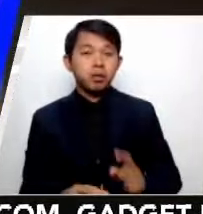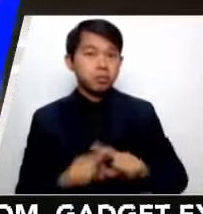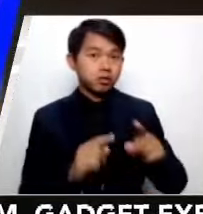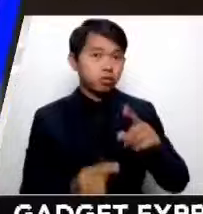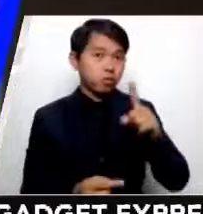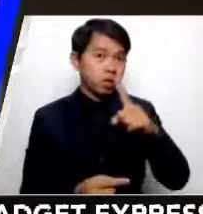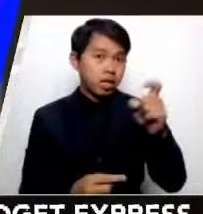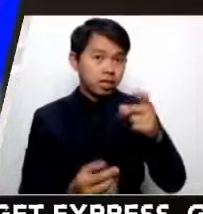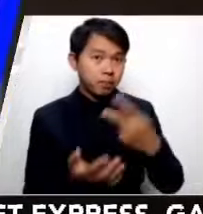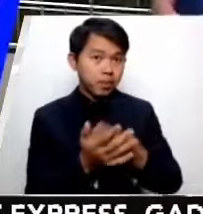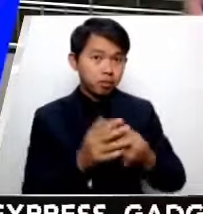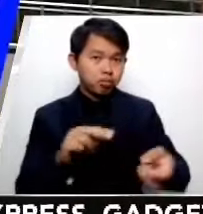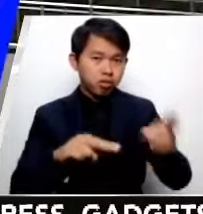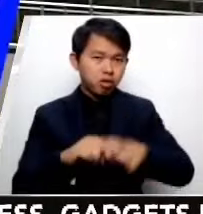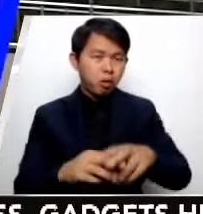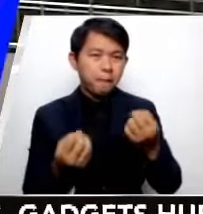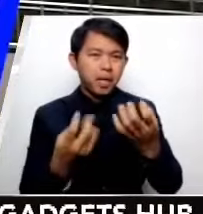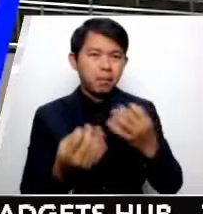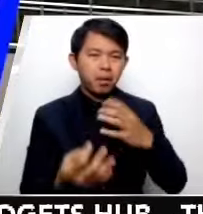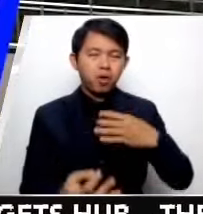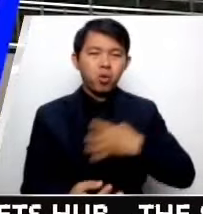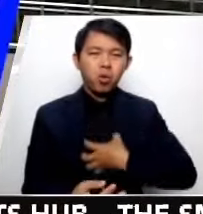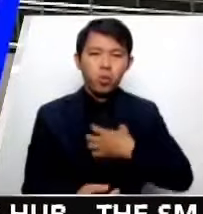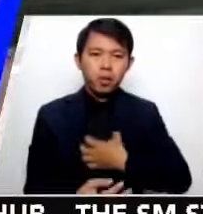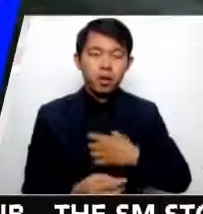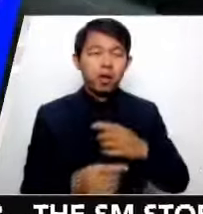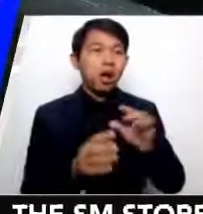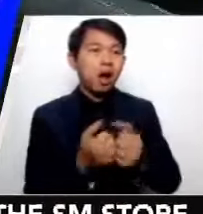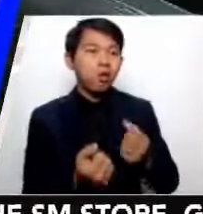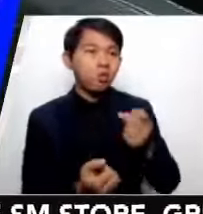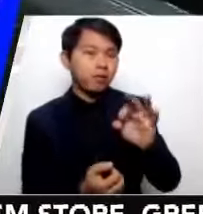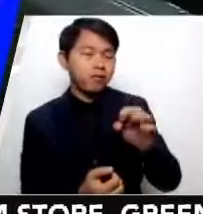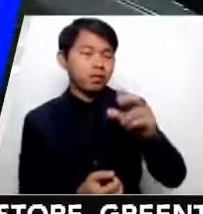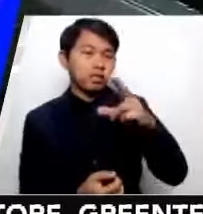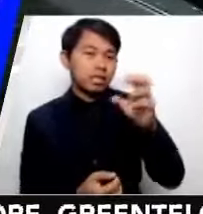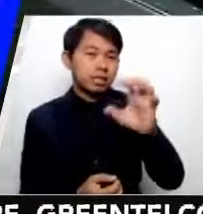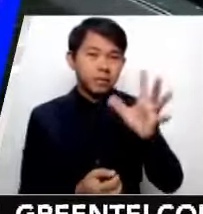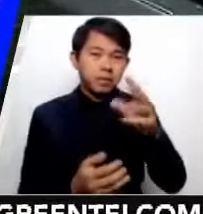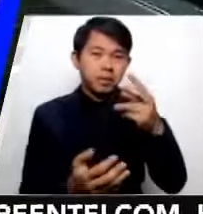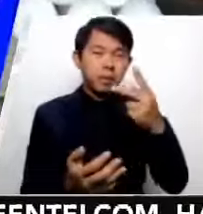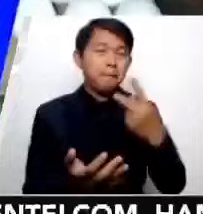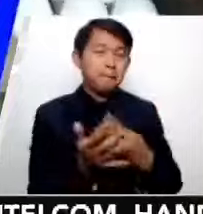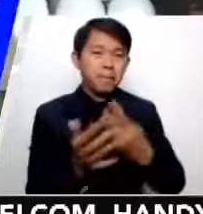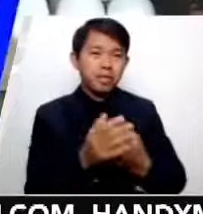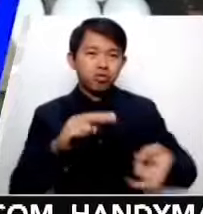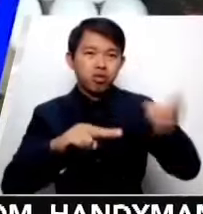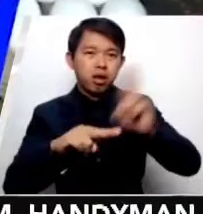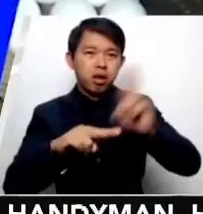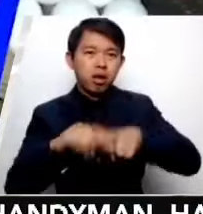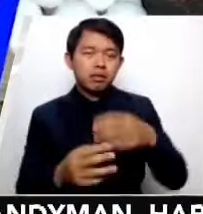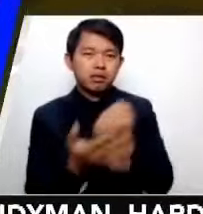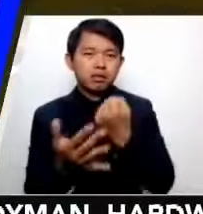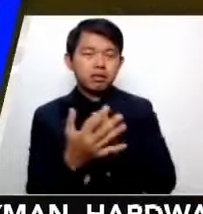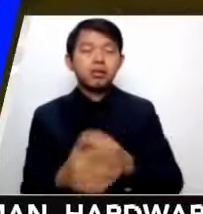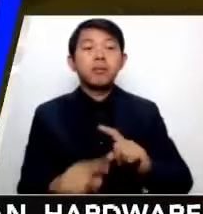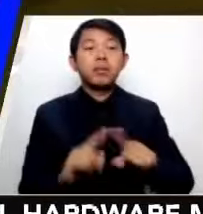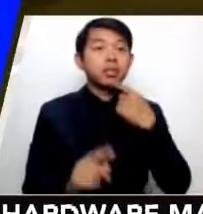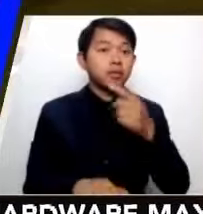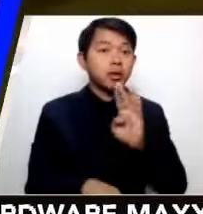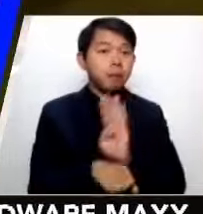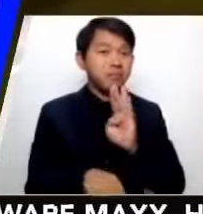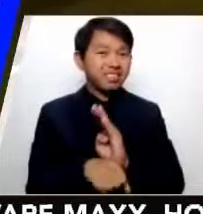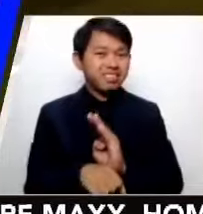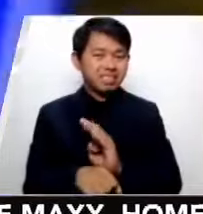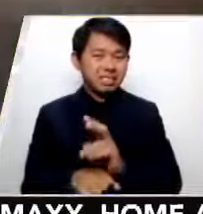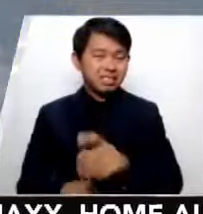tumututol. Paano pa kaya sa 350 pesos? Sabi naman ng mga negosyante, posible magdulot ito ng pagmahal ng